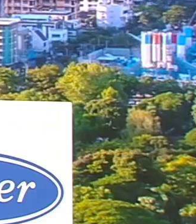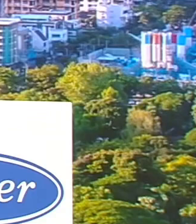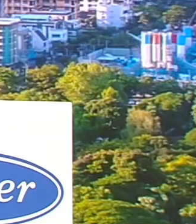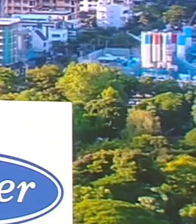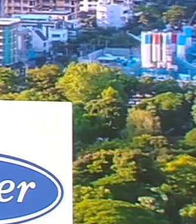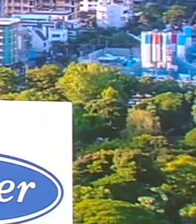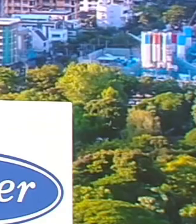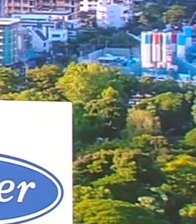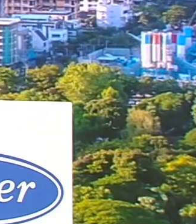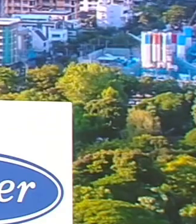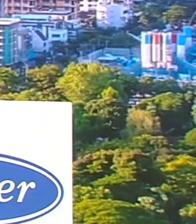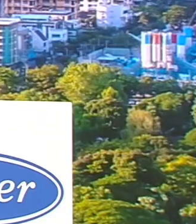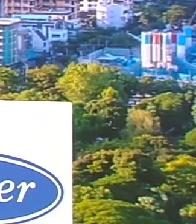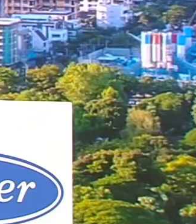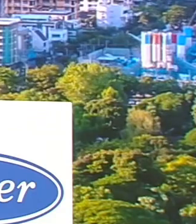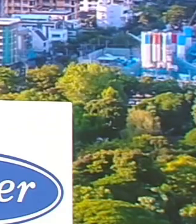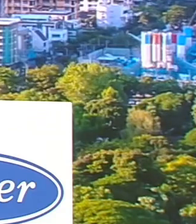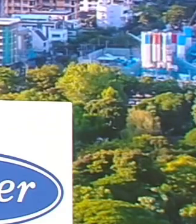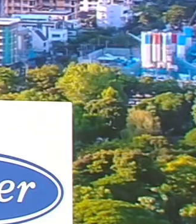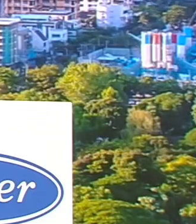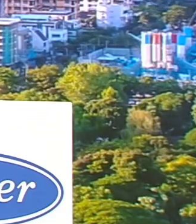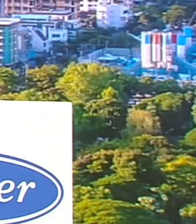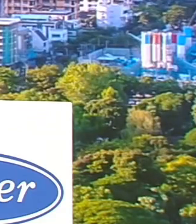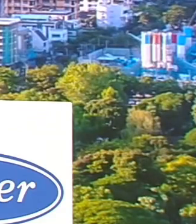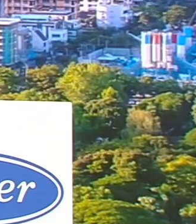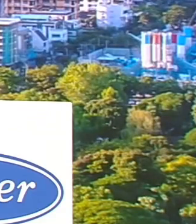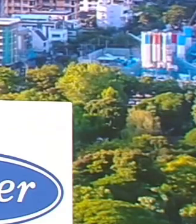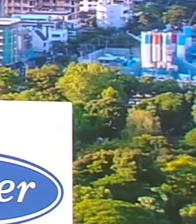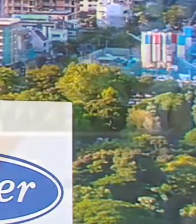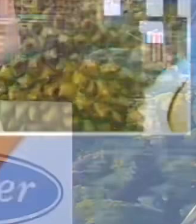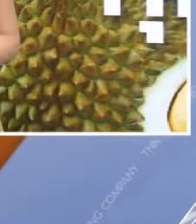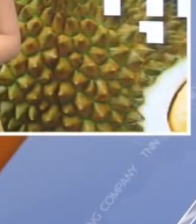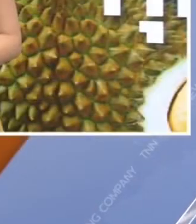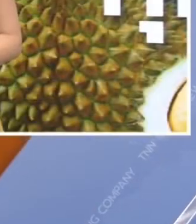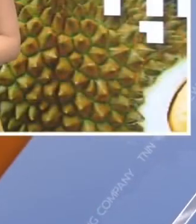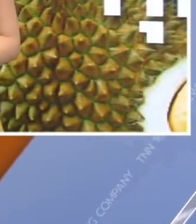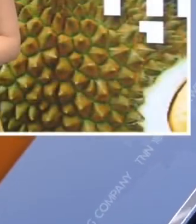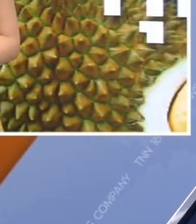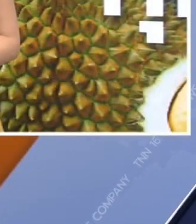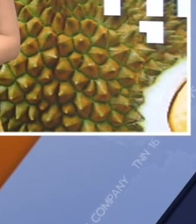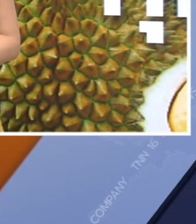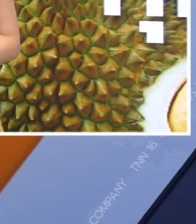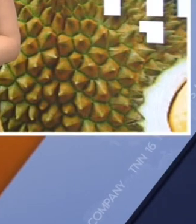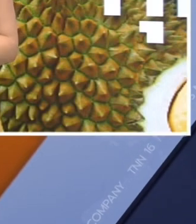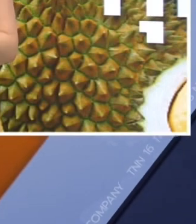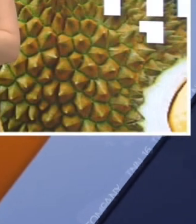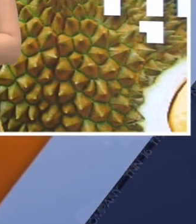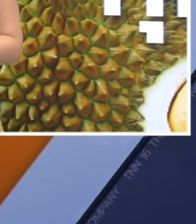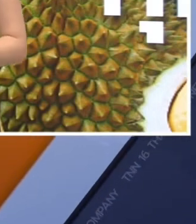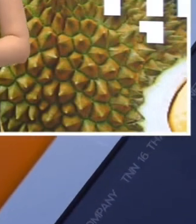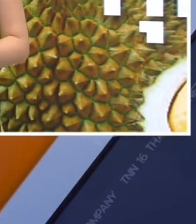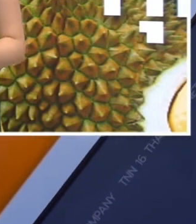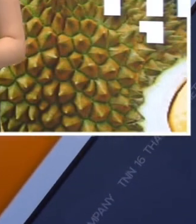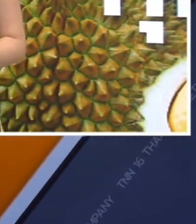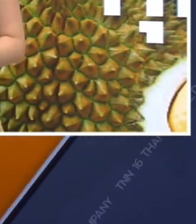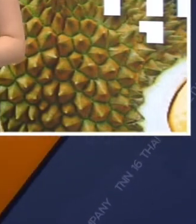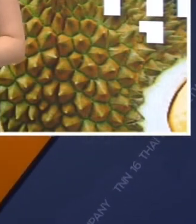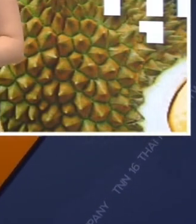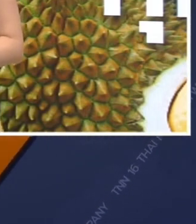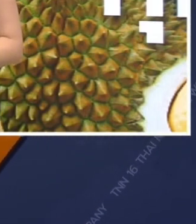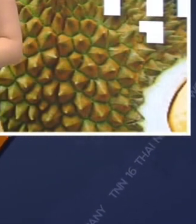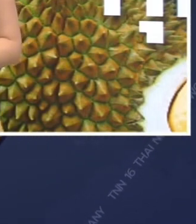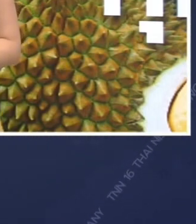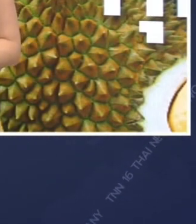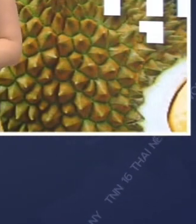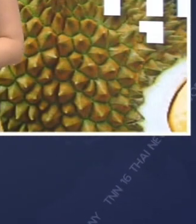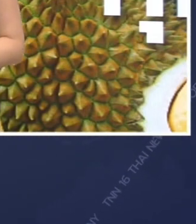คุณภาพแล้วก็มาตรฐานทุเรียนไทยไปติดตามพร้อมกันได้จากพี่ลิซ่าเลยครับค่ะขอบคุณค่ะนิวได้ทานทุเรียนยังคะเดือนนี้ยัง